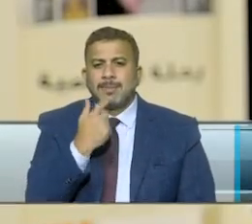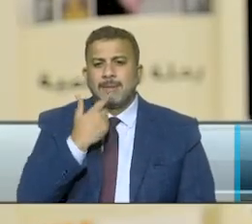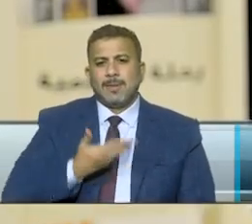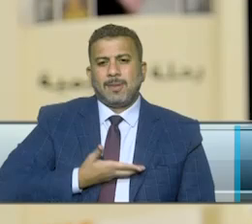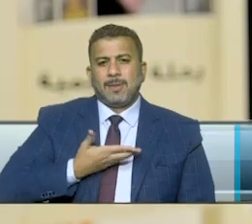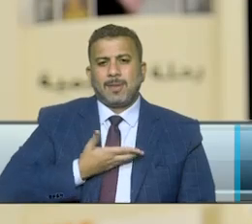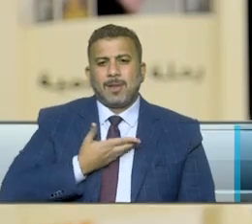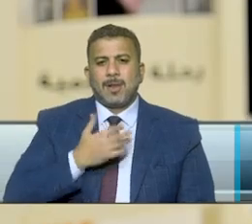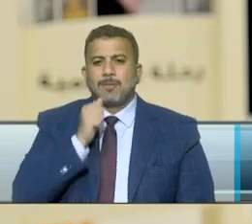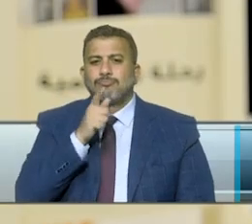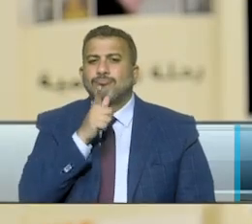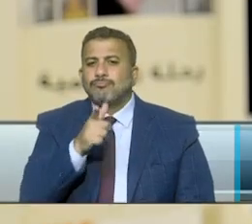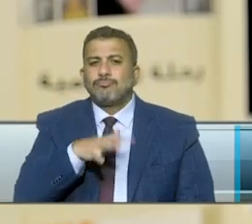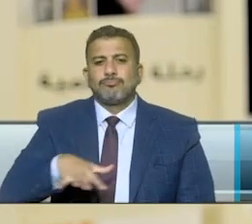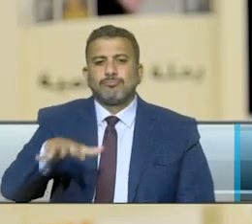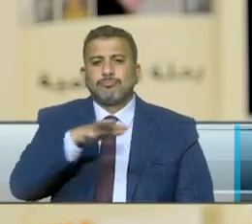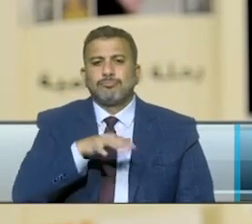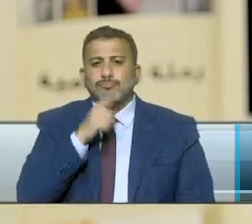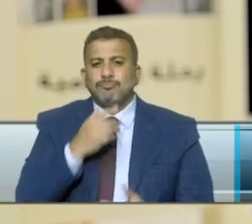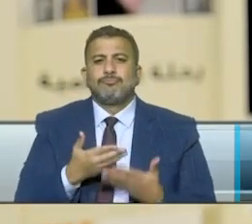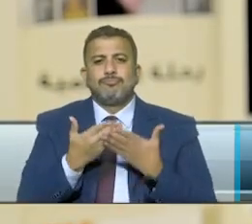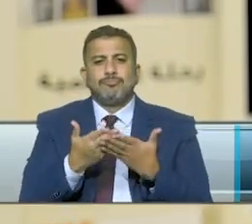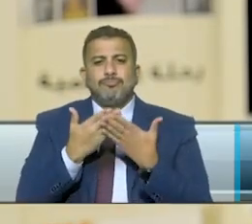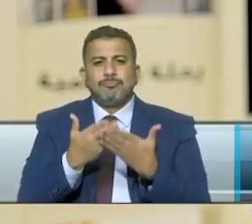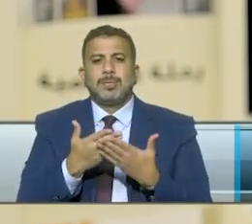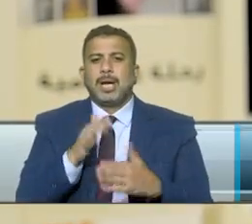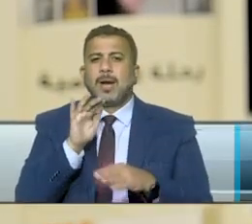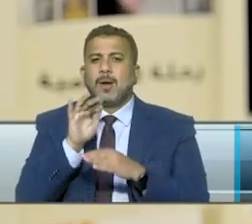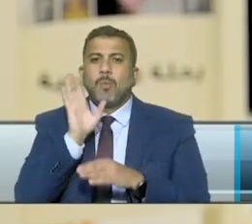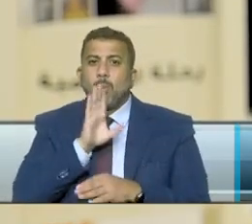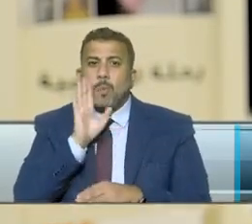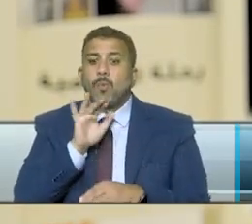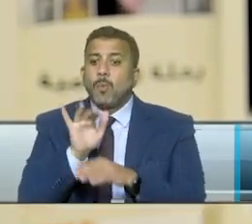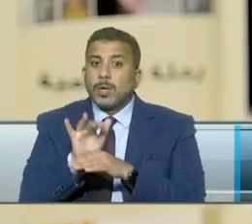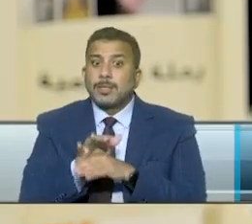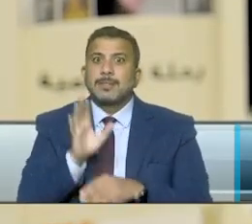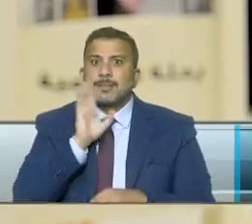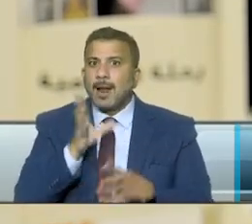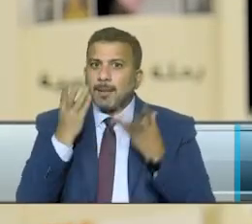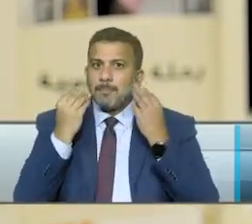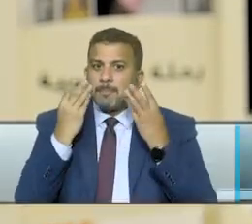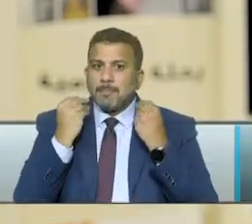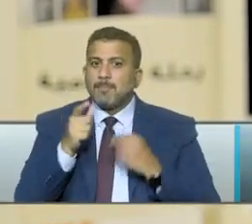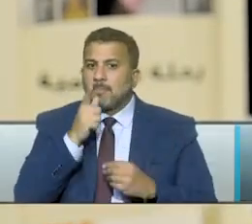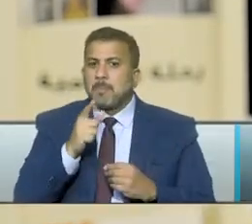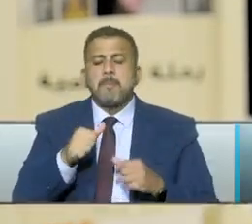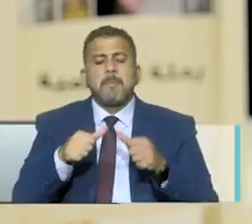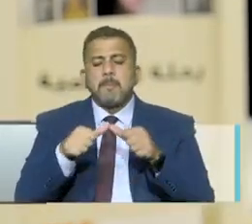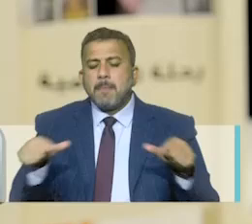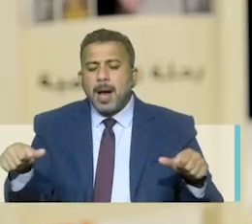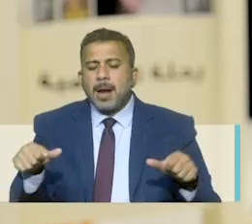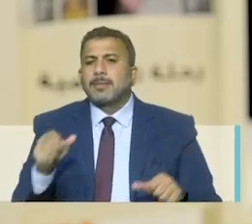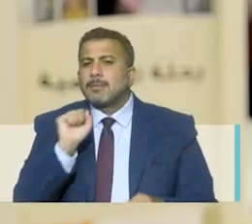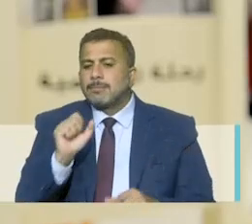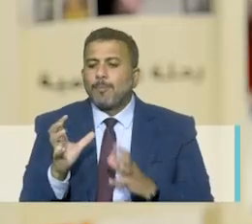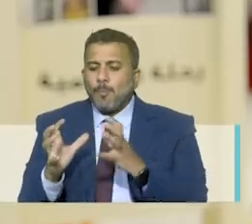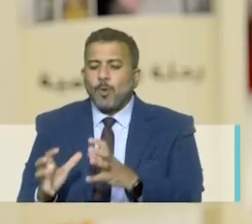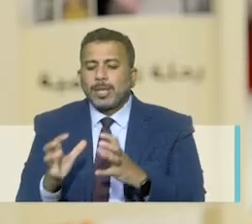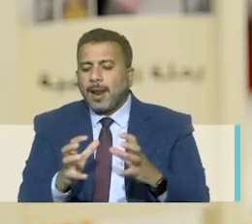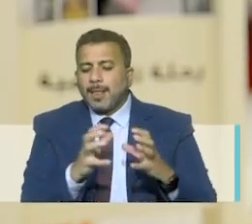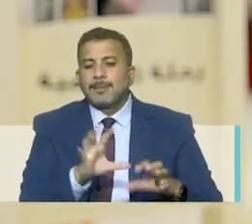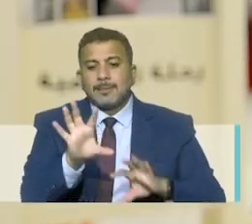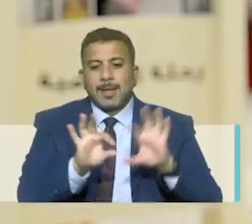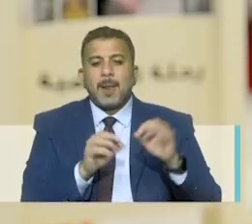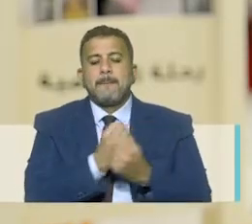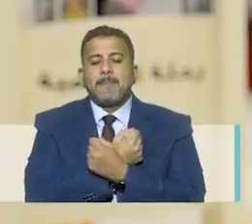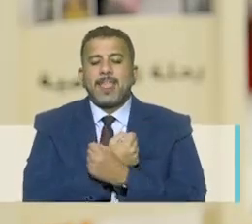العمرية وعائلاتهم من خلال تقديم سلسلة من الورش التعليمية الممتعة ومعرض يتضمن نماذج لمقتنيات مختارة